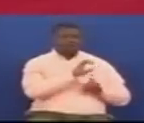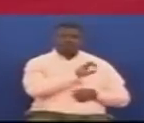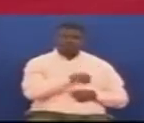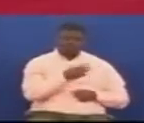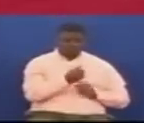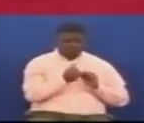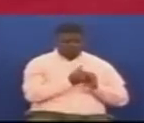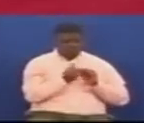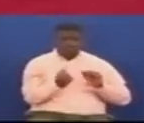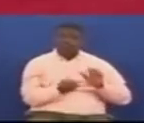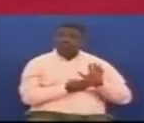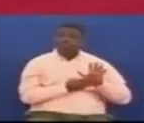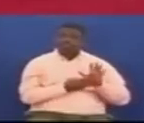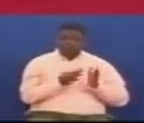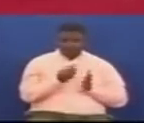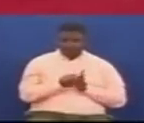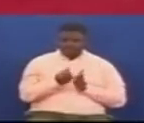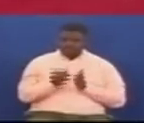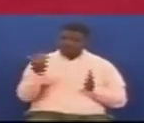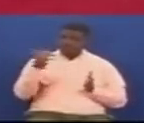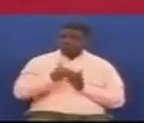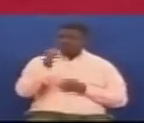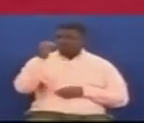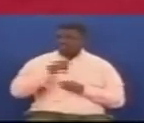2019 mfumuko wa bei ulifikia